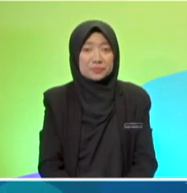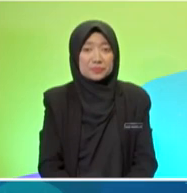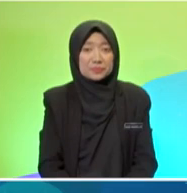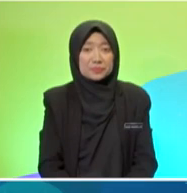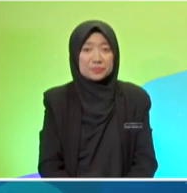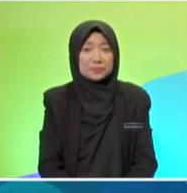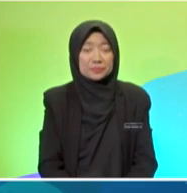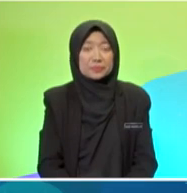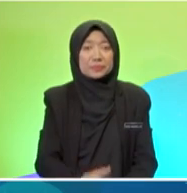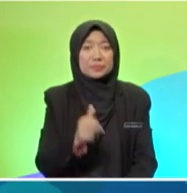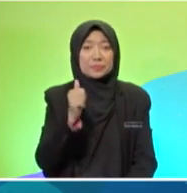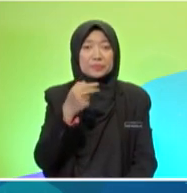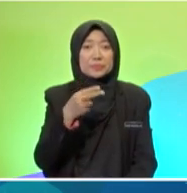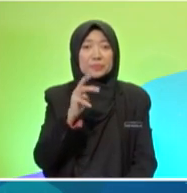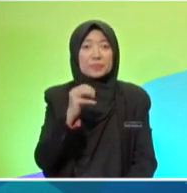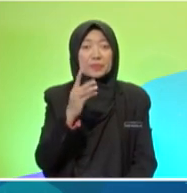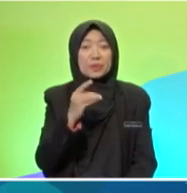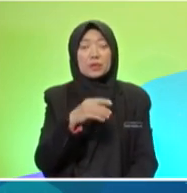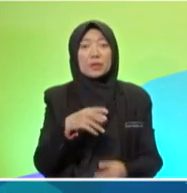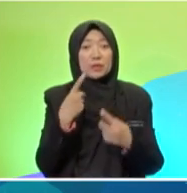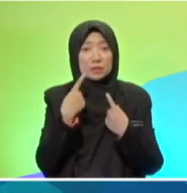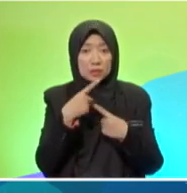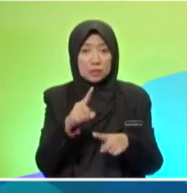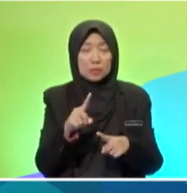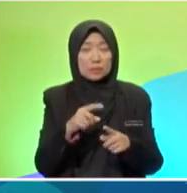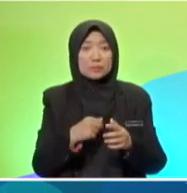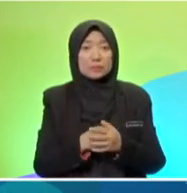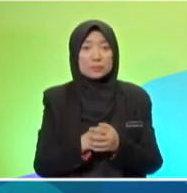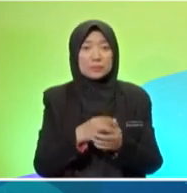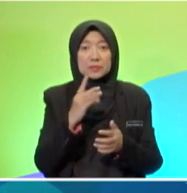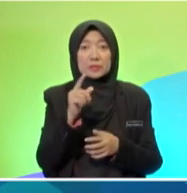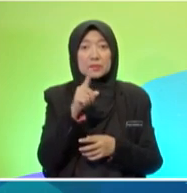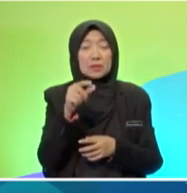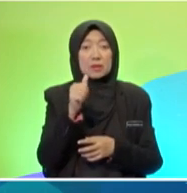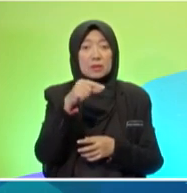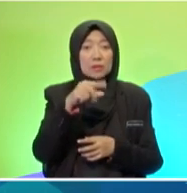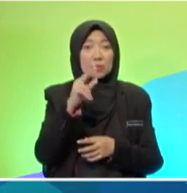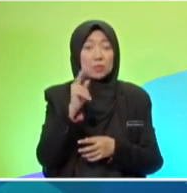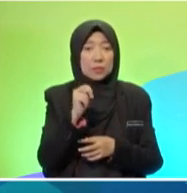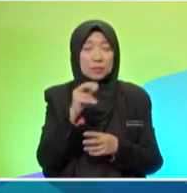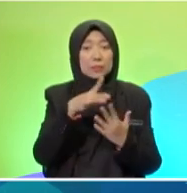Ahmad kaizakwan Pilih nomor berapa